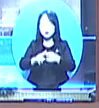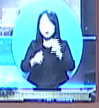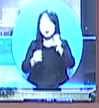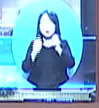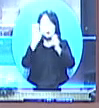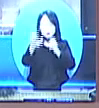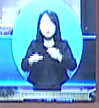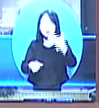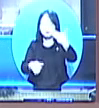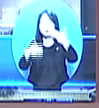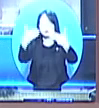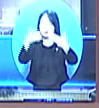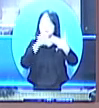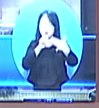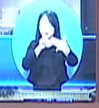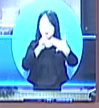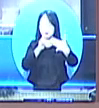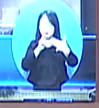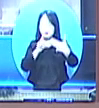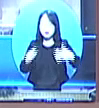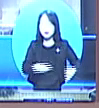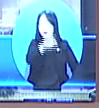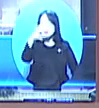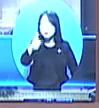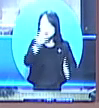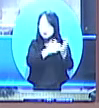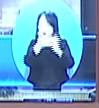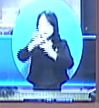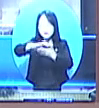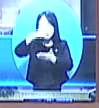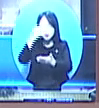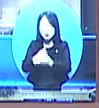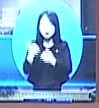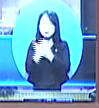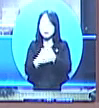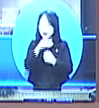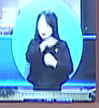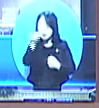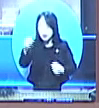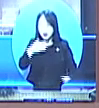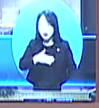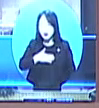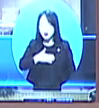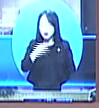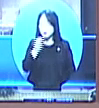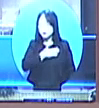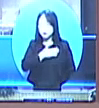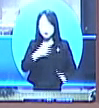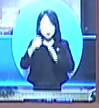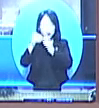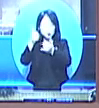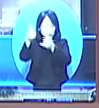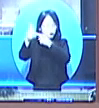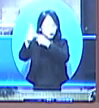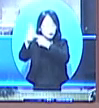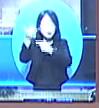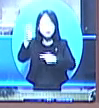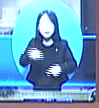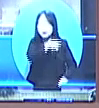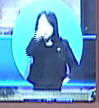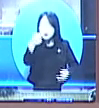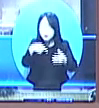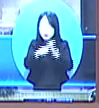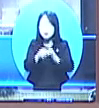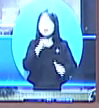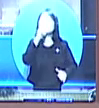8장 9절은 우리에게 말씀합니다. 우리 주 예수 그리스도의 은혜를 너희가 알거니와 부유하신 이로써 너희를 위하여 가난하게